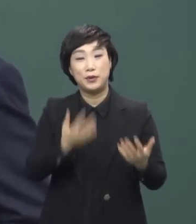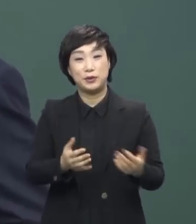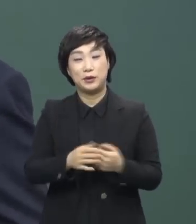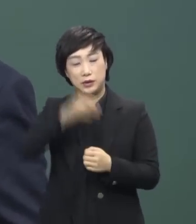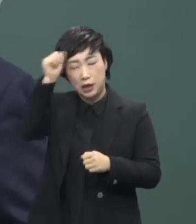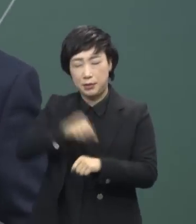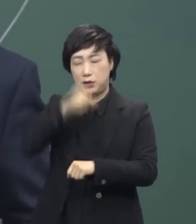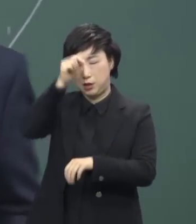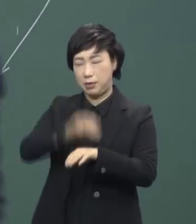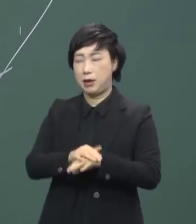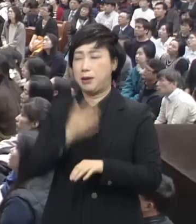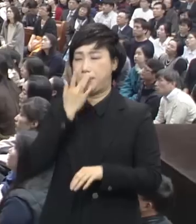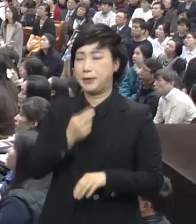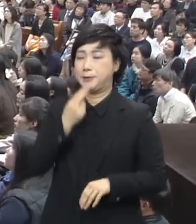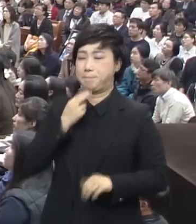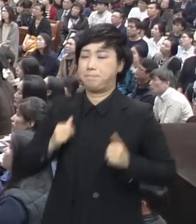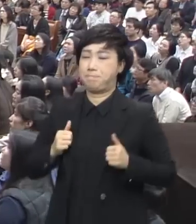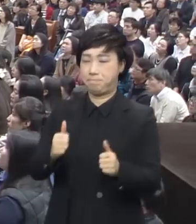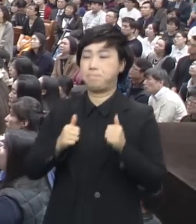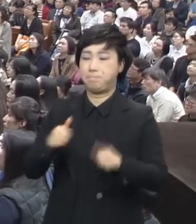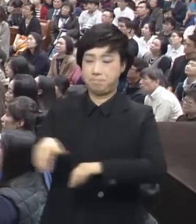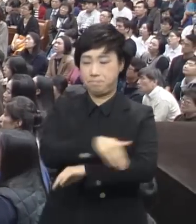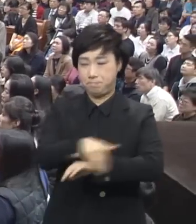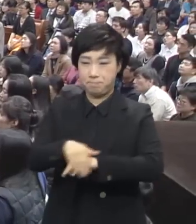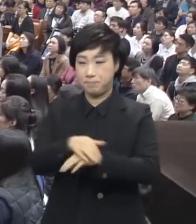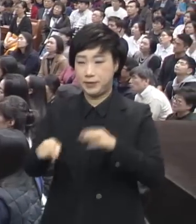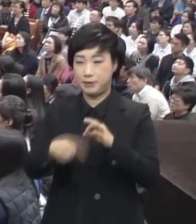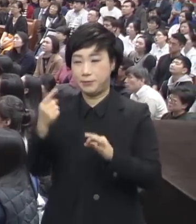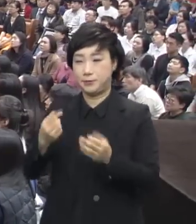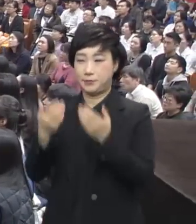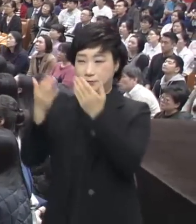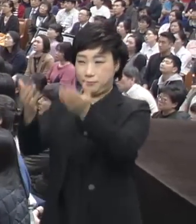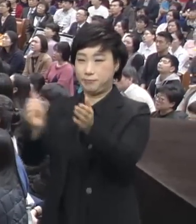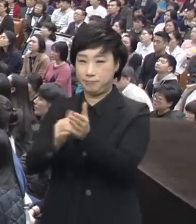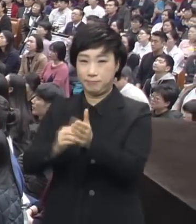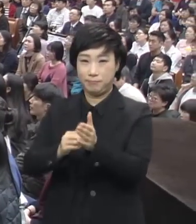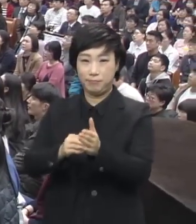새벽기도 안 빠지고 11조 잘 내고